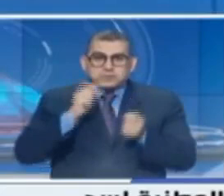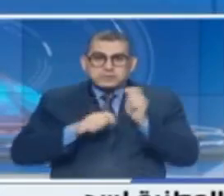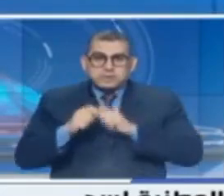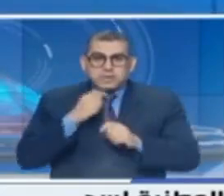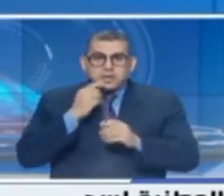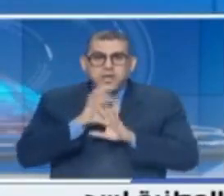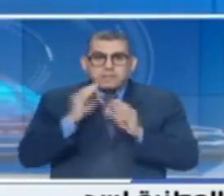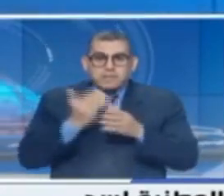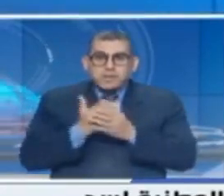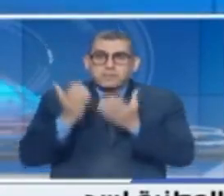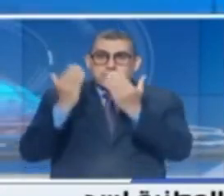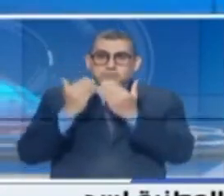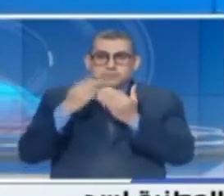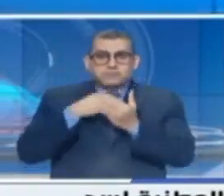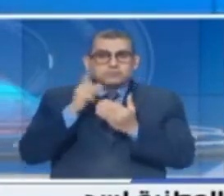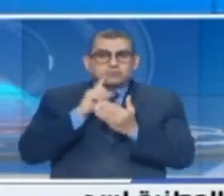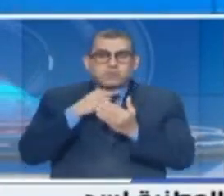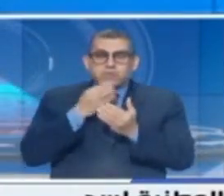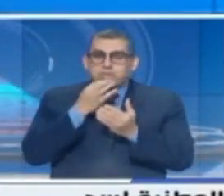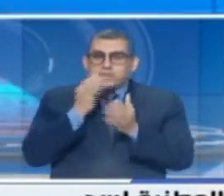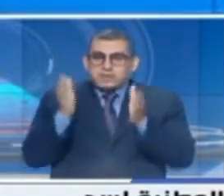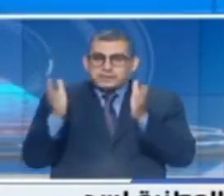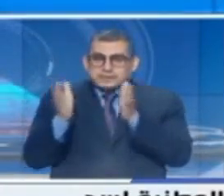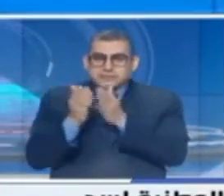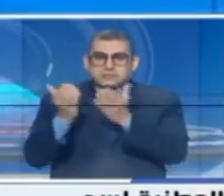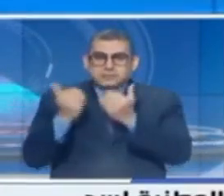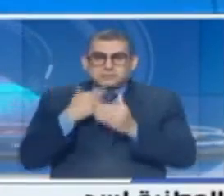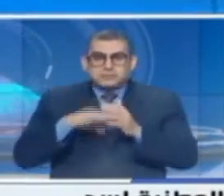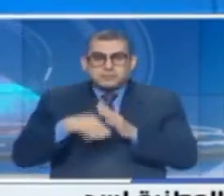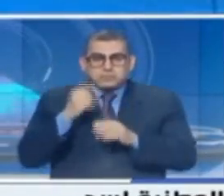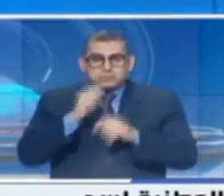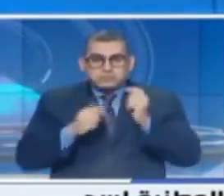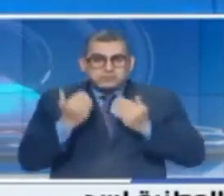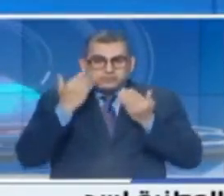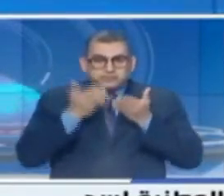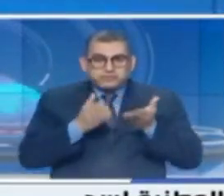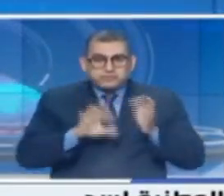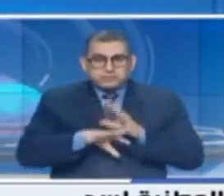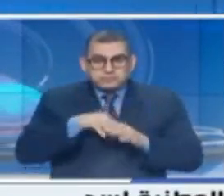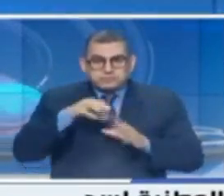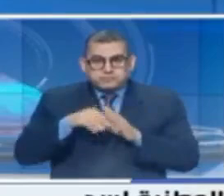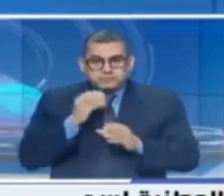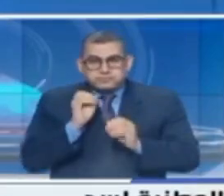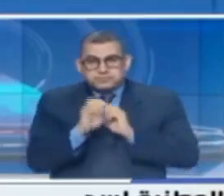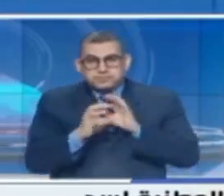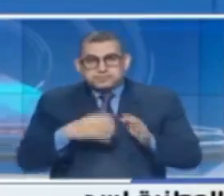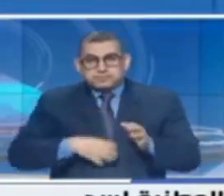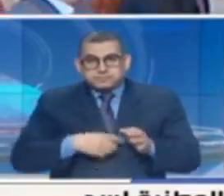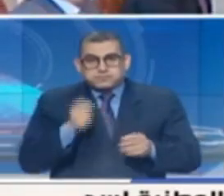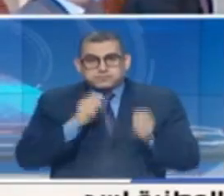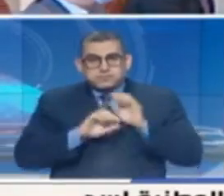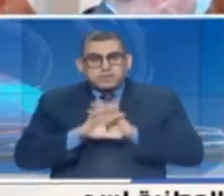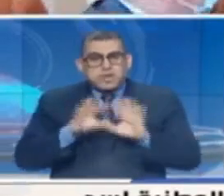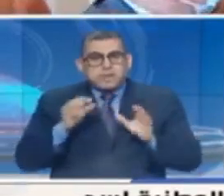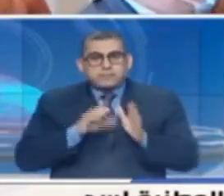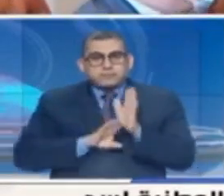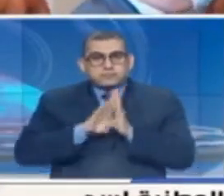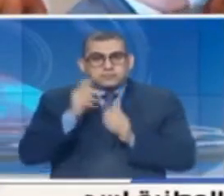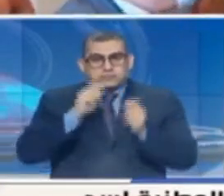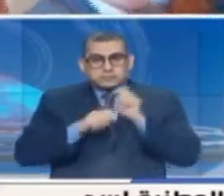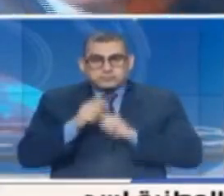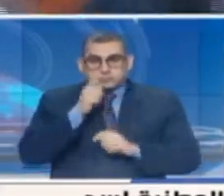تصنيعية لسد الفجوات الاستيرادية لعدد من مدخلات الإنتاج المغذيات لخدمة كافة القطاعات